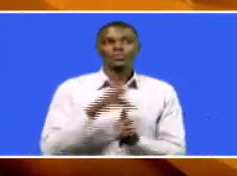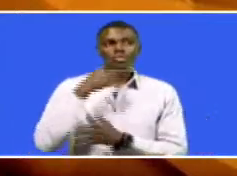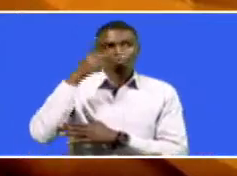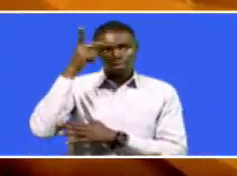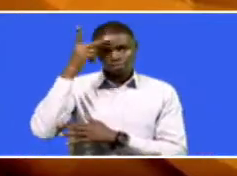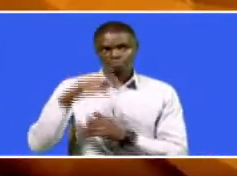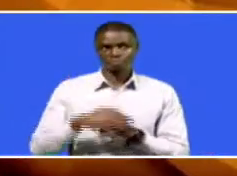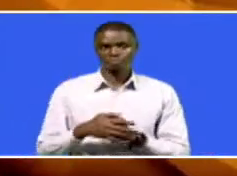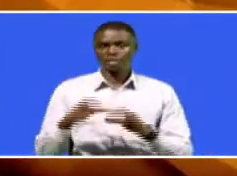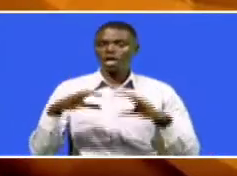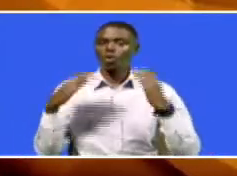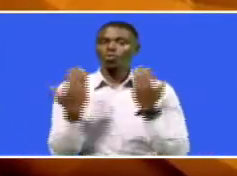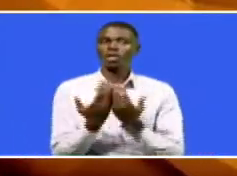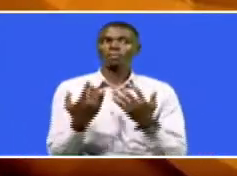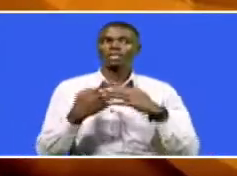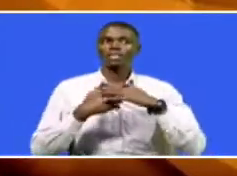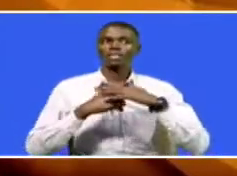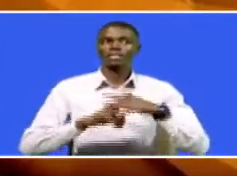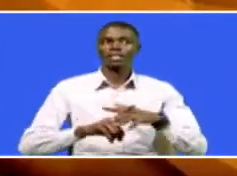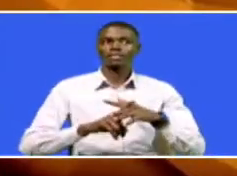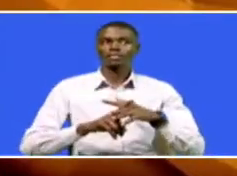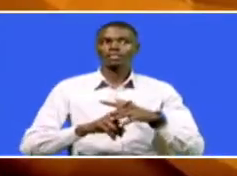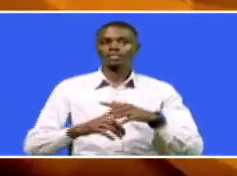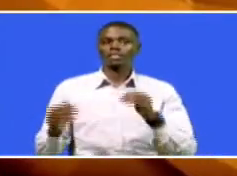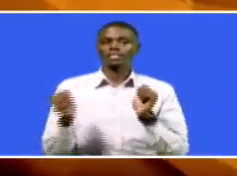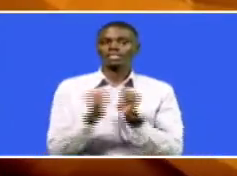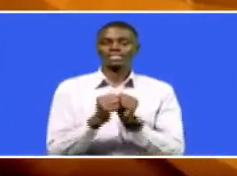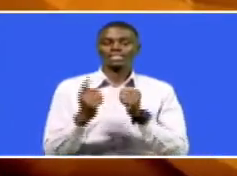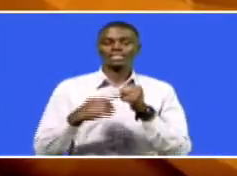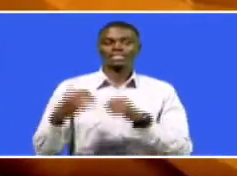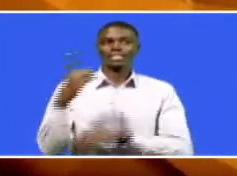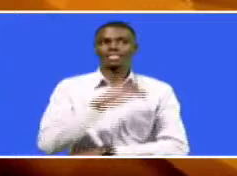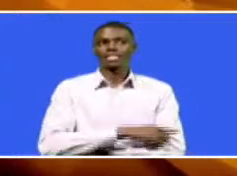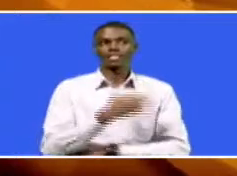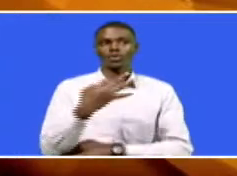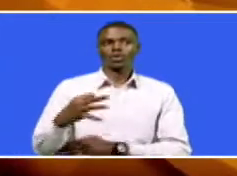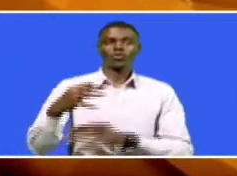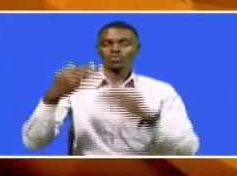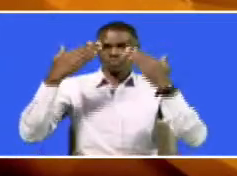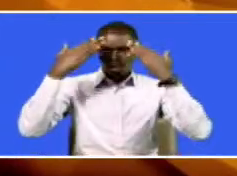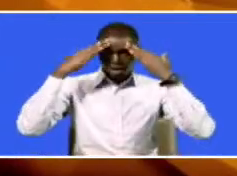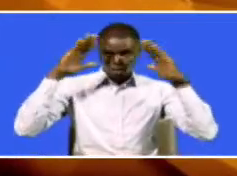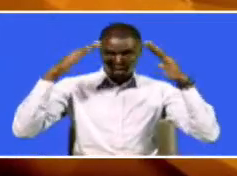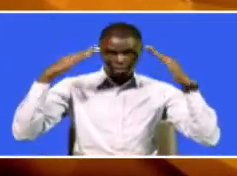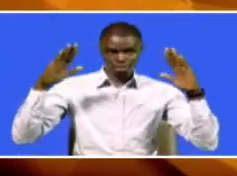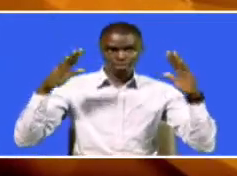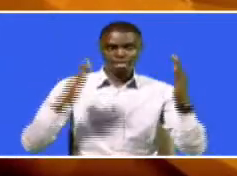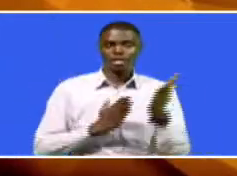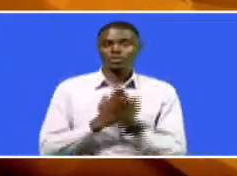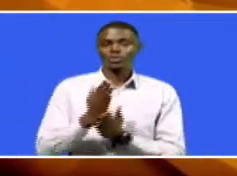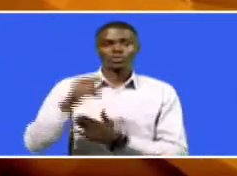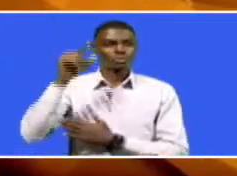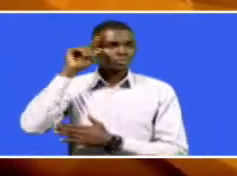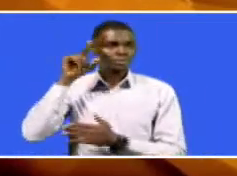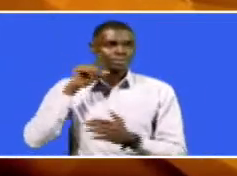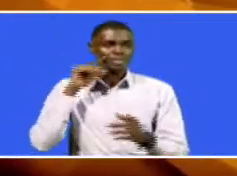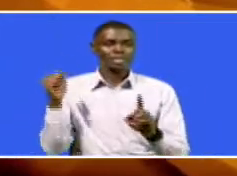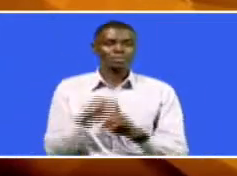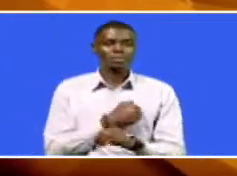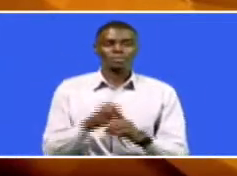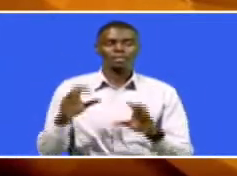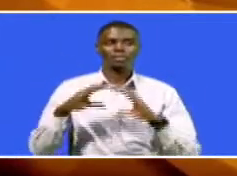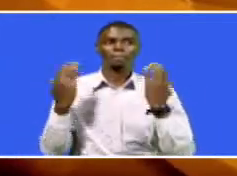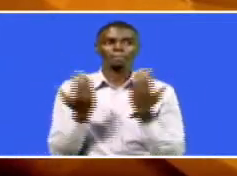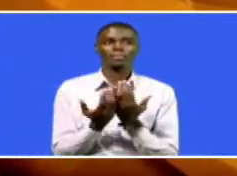Haya, huku ulimwengu ukianza maadhimisho ya kipindi cha siku 16 cha kutoa hamasisho dhidi ya dhuluma za kijinsia ulimwenguni,